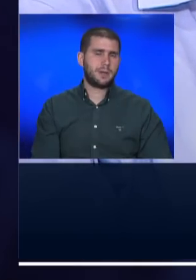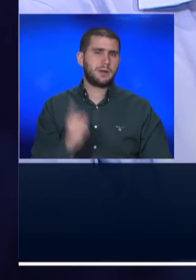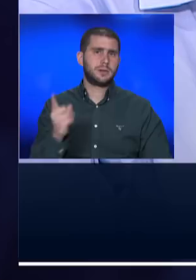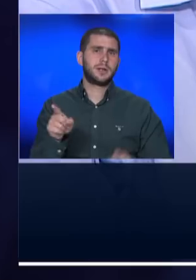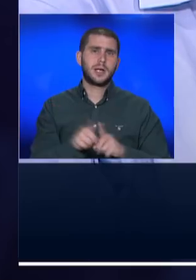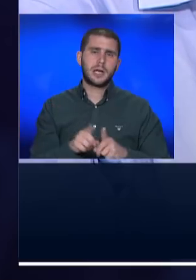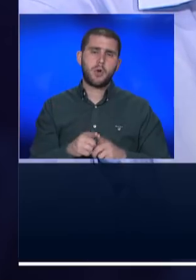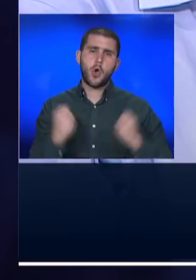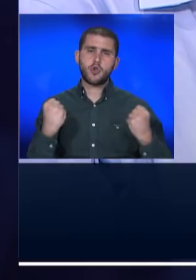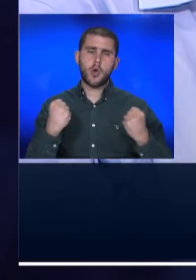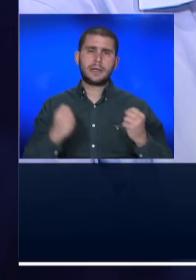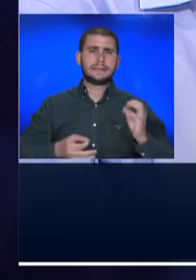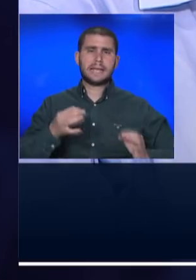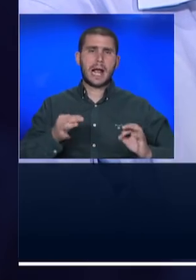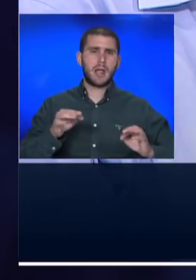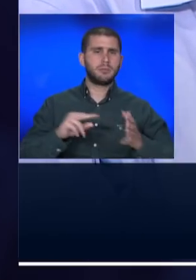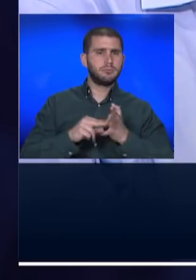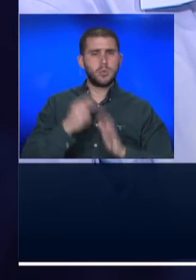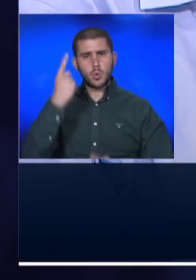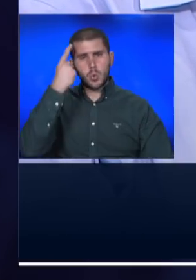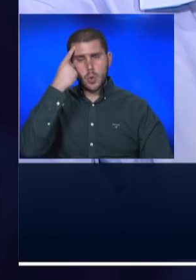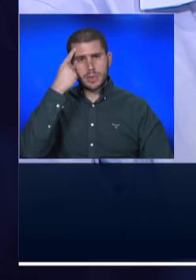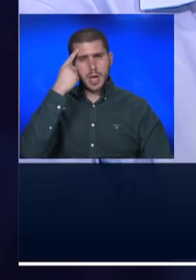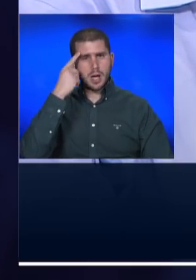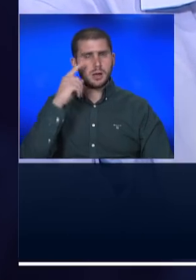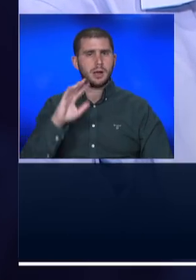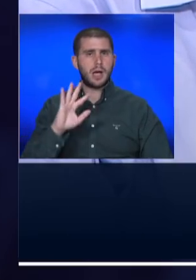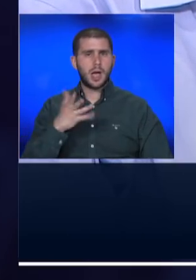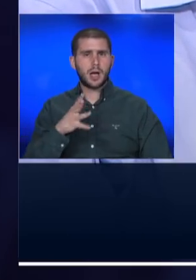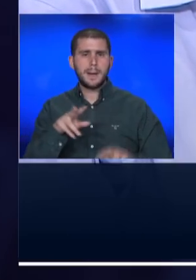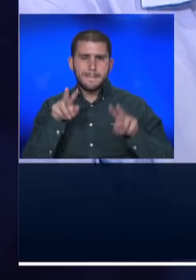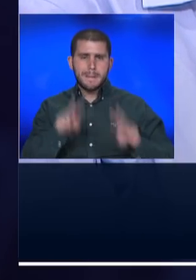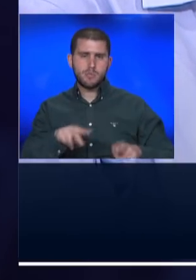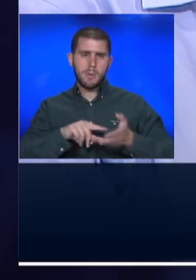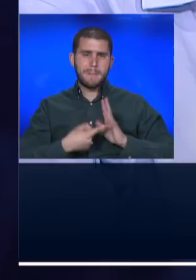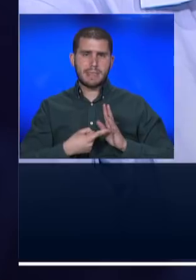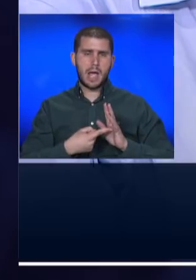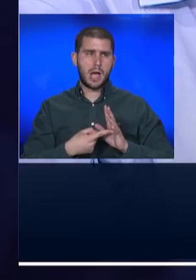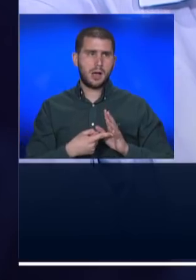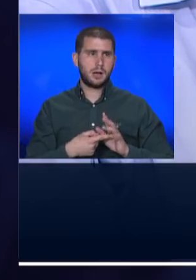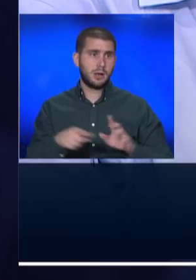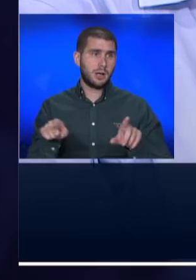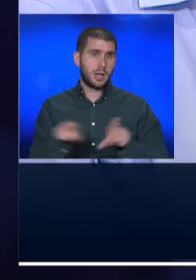שחקן שיודע לממש מטרות שלו כשהוא חפץ בכך.